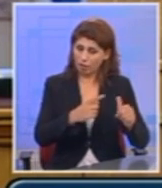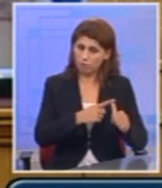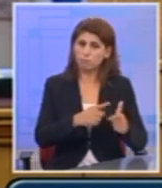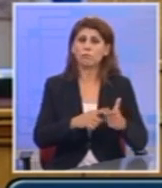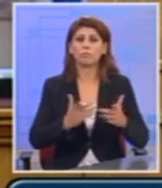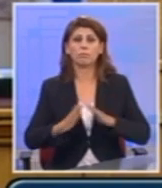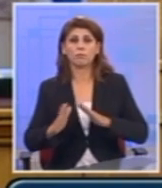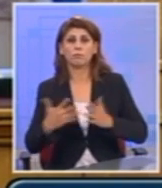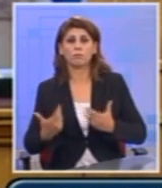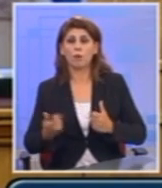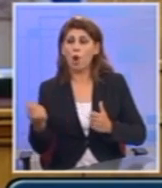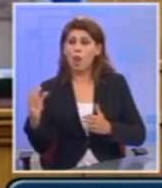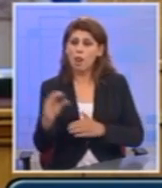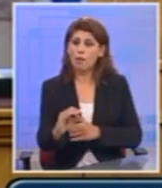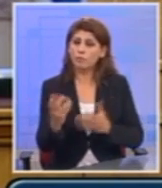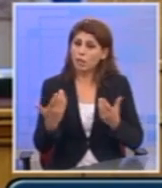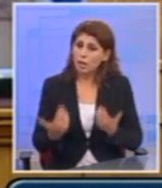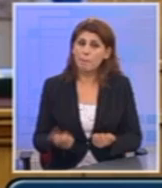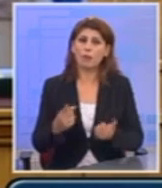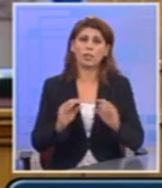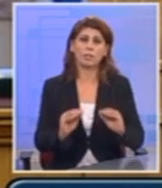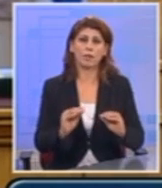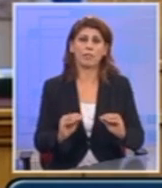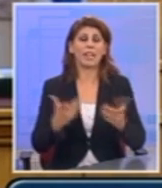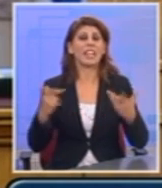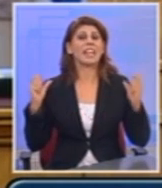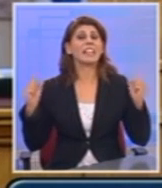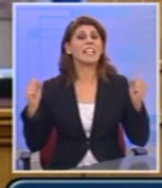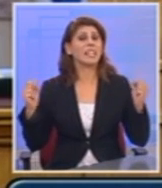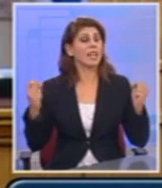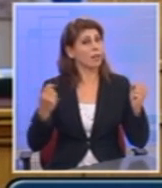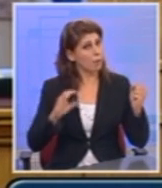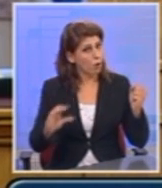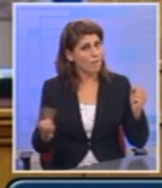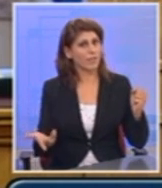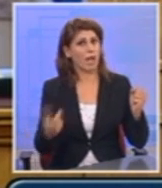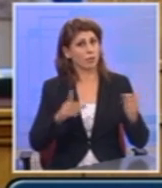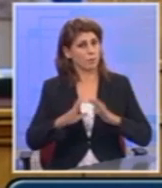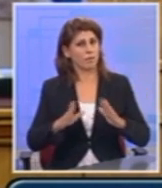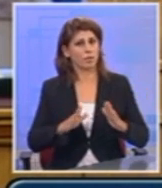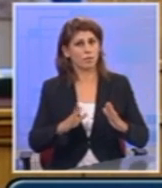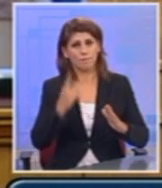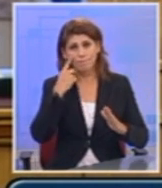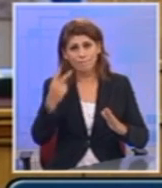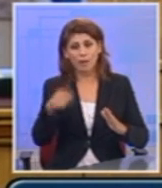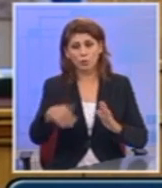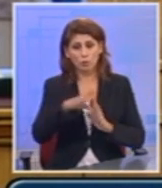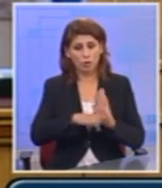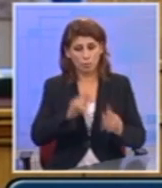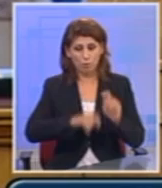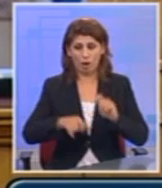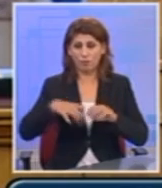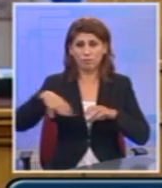να φροντίζει να υπάρχουν πόροι διαθέσιμοι για την παιδεία αλλά και για την υγεία όπως θα δούμε ο συμβαλλόμενοι του προγράμματος